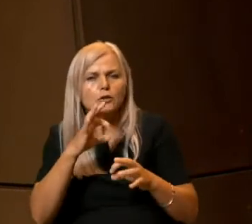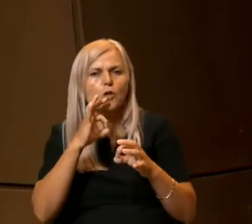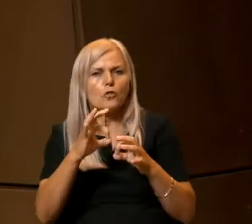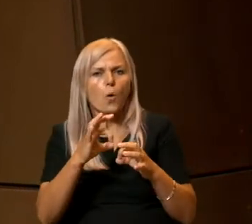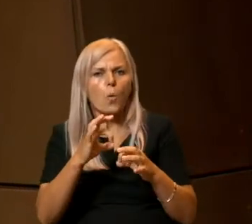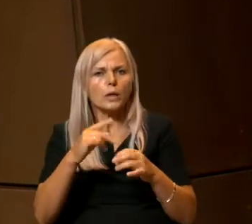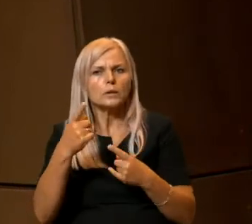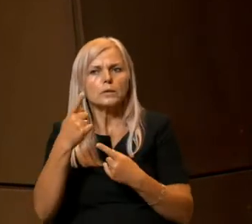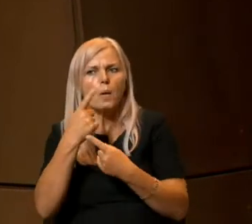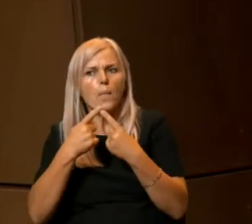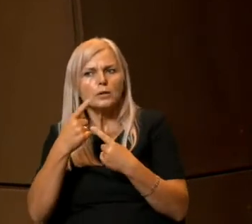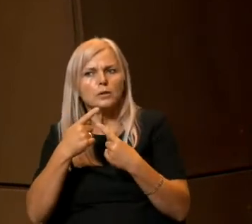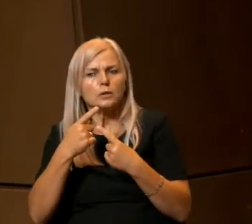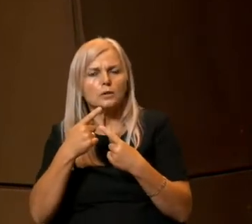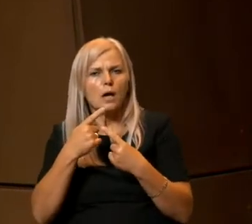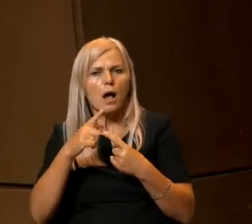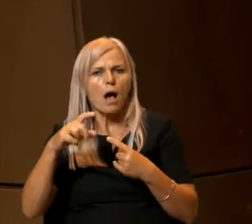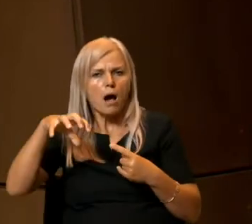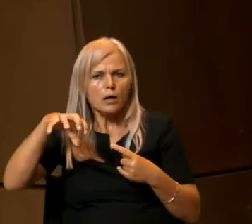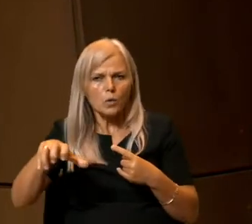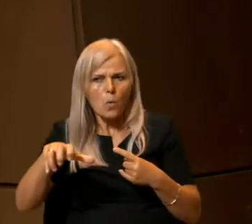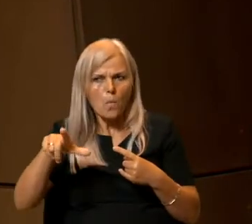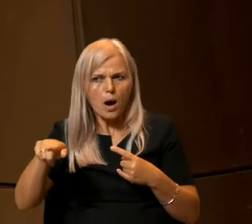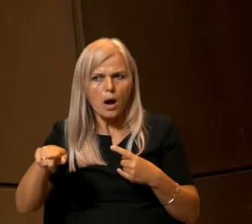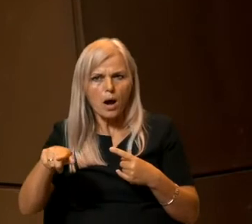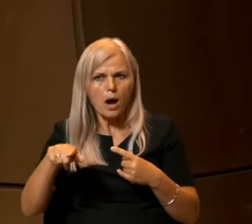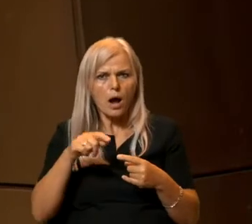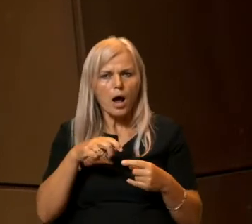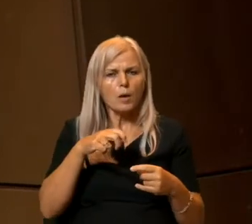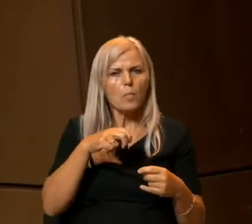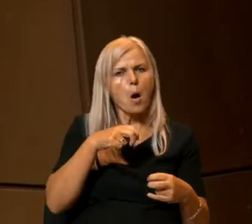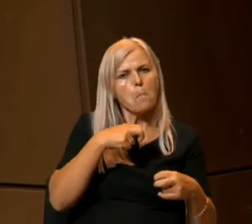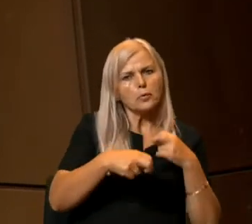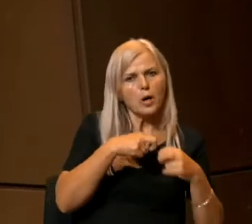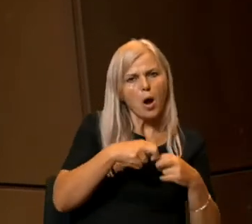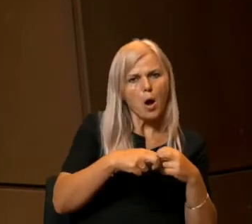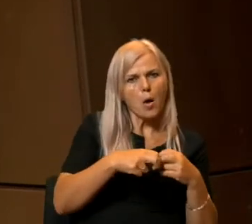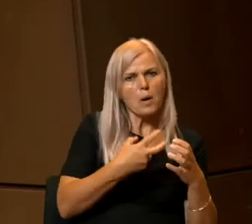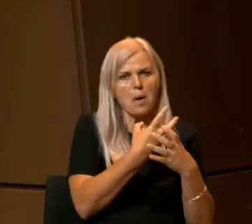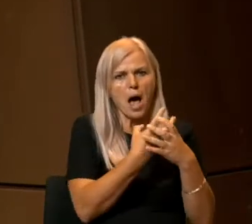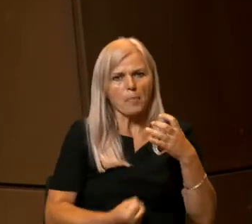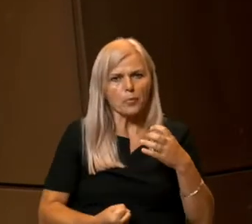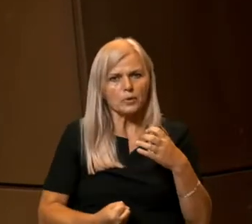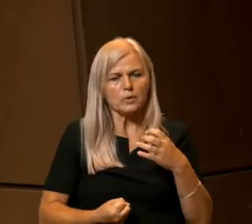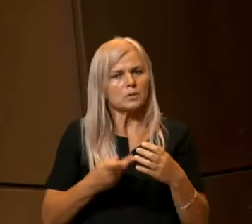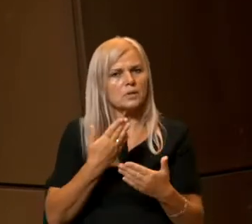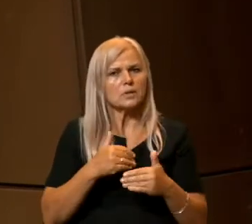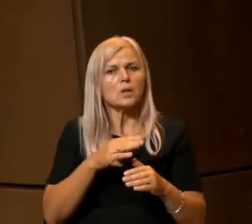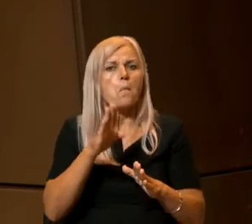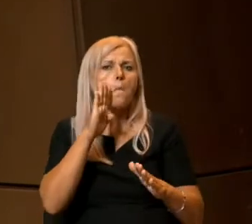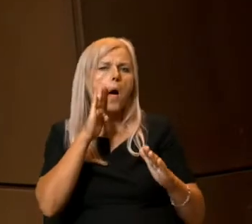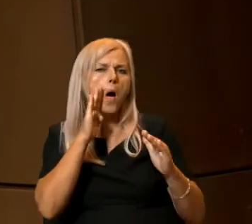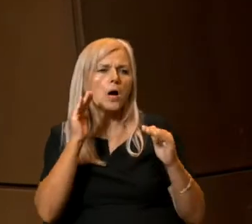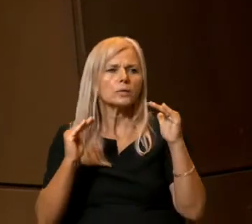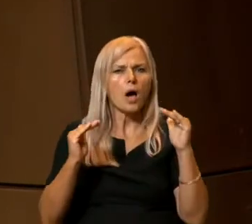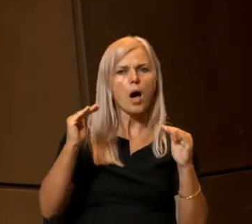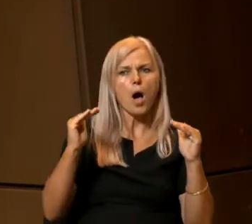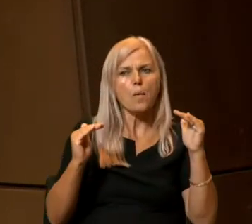na myśli. Lub spójrzmy na konflikt wokół aborcji, który jest podobny. Wiem, że jest to